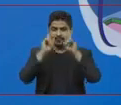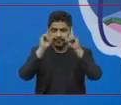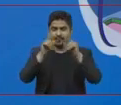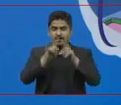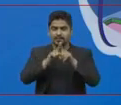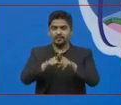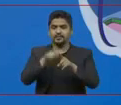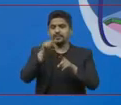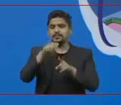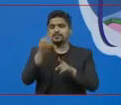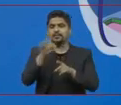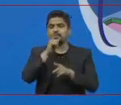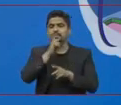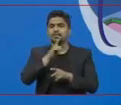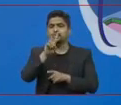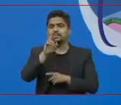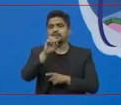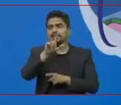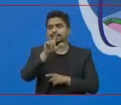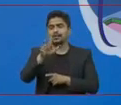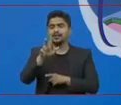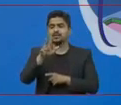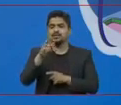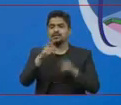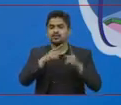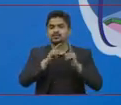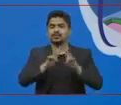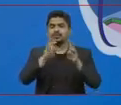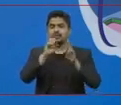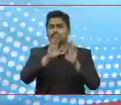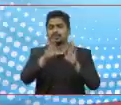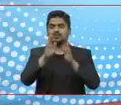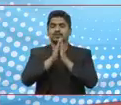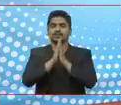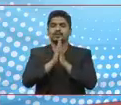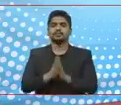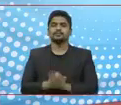वर्ष 2078 को हार्दिक शुभकामना दिँदै बिदा हुन्छु। धन्यवाद, नमस्कार।